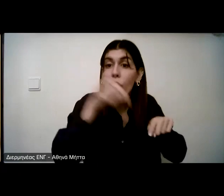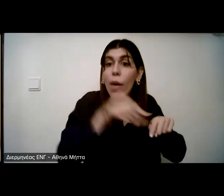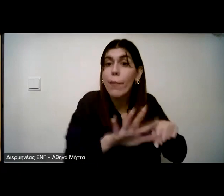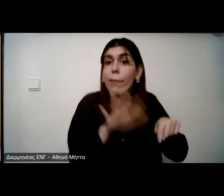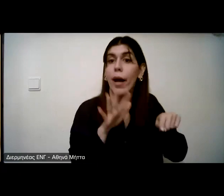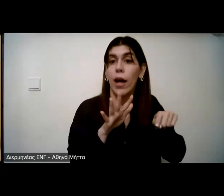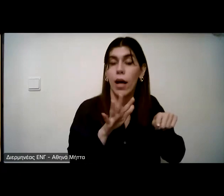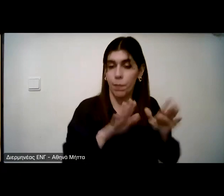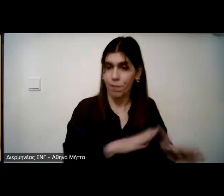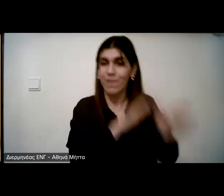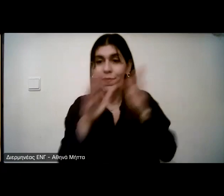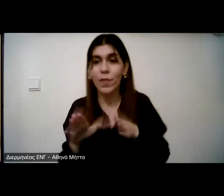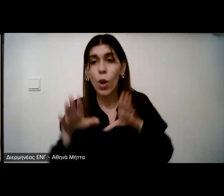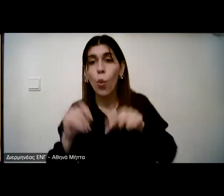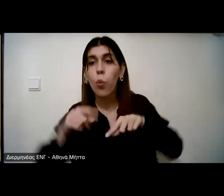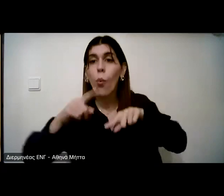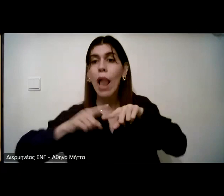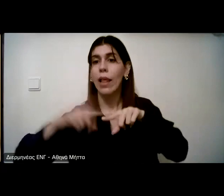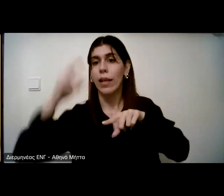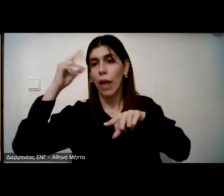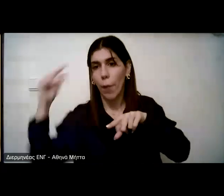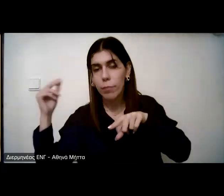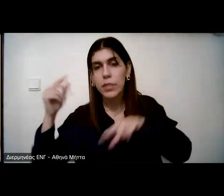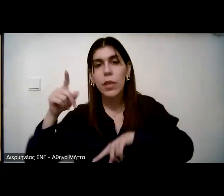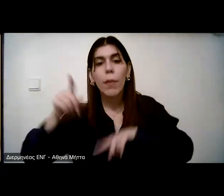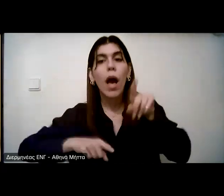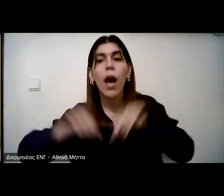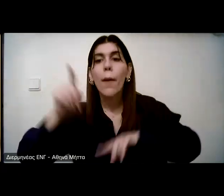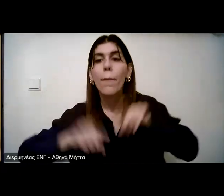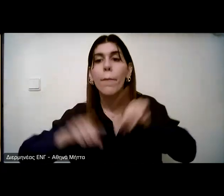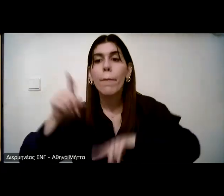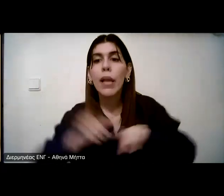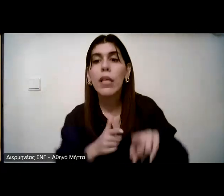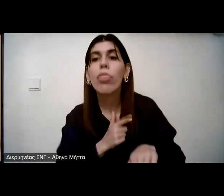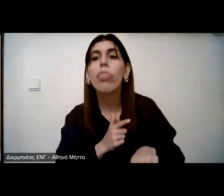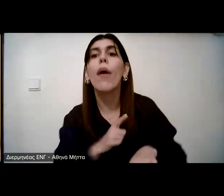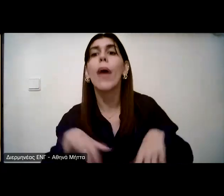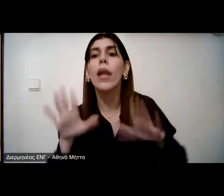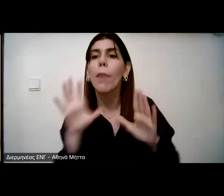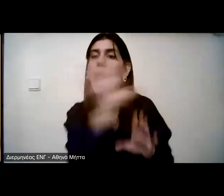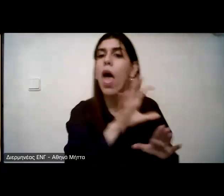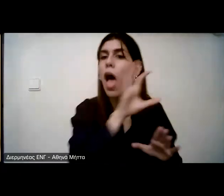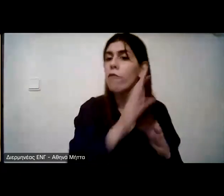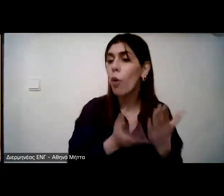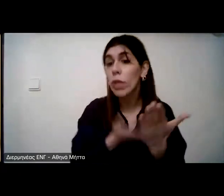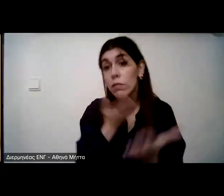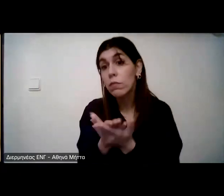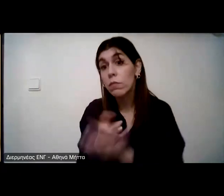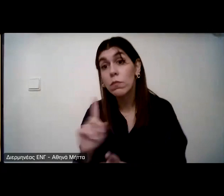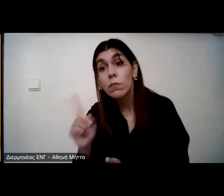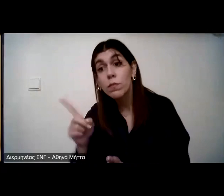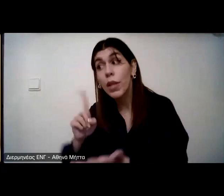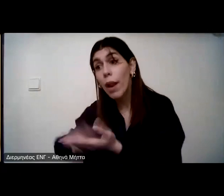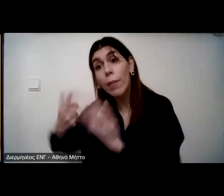πανεπιστήμια, μερικά πανεπιστήμια δεν περίμεναν να γίνουν συστάσεις από την Ευρωπαϊκή Ένωση για να συγκροτήσουν